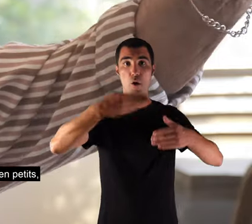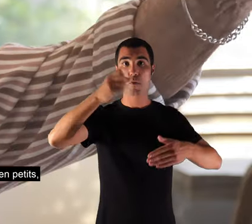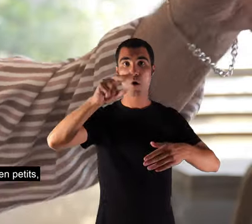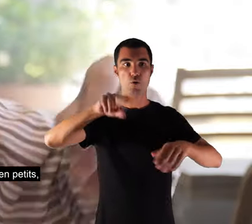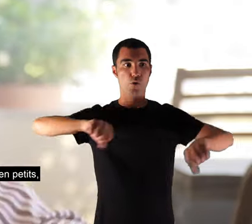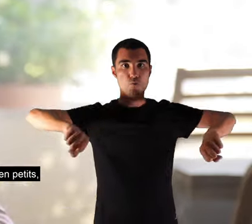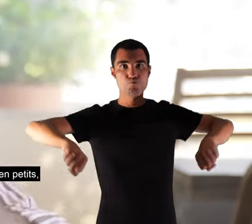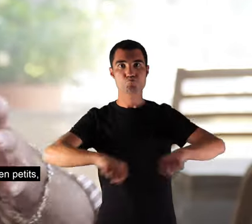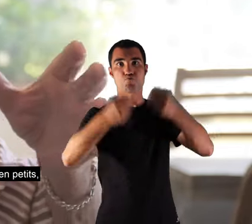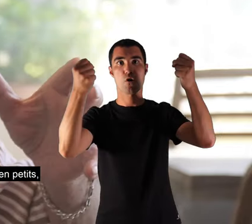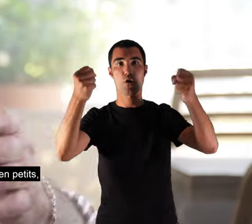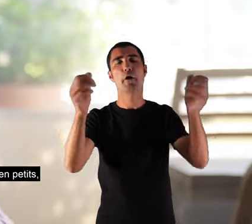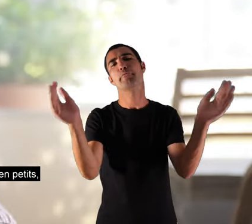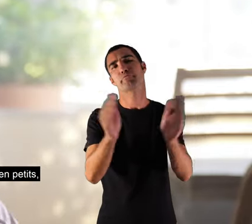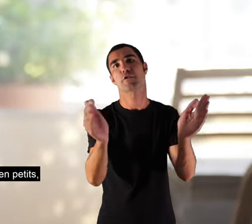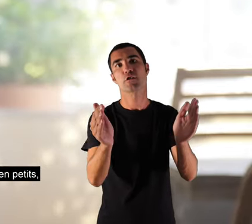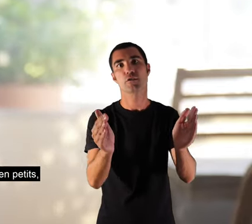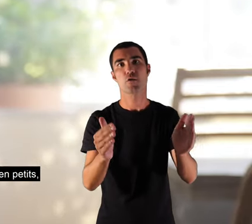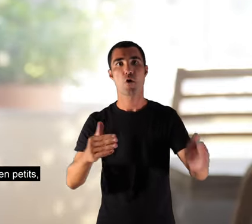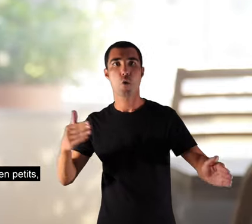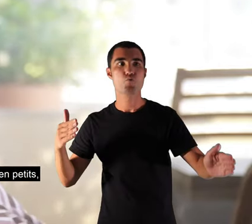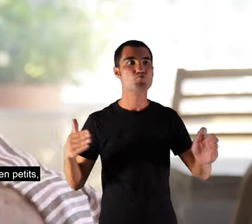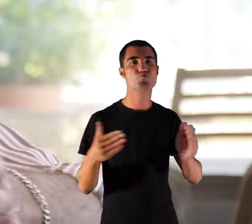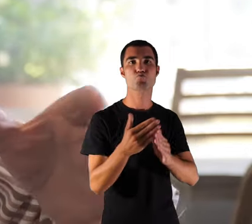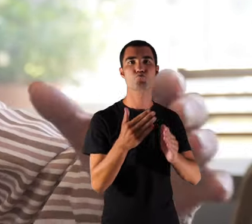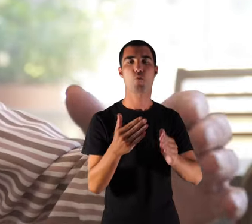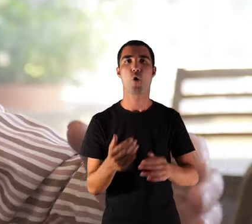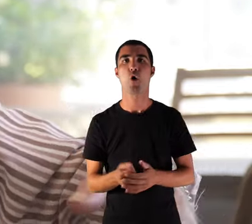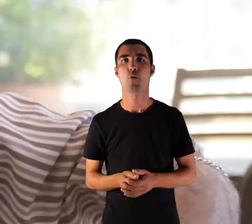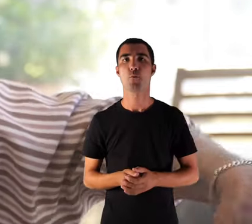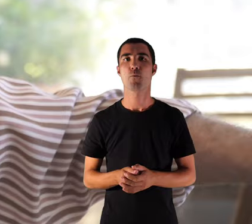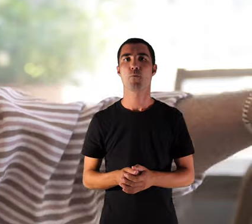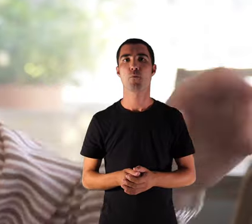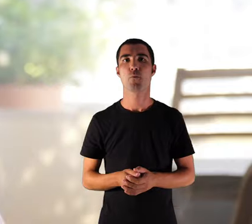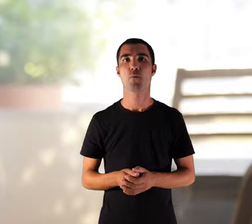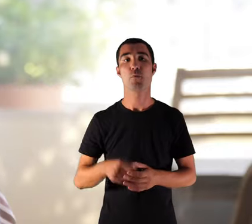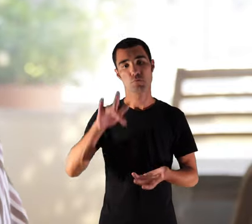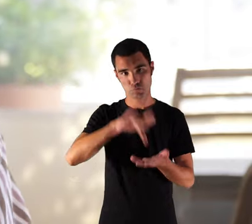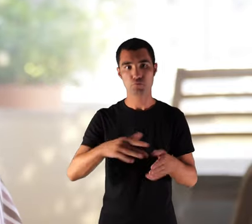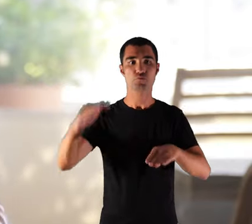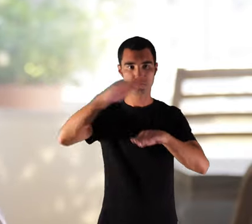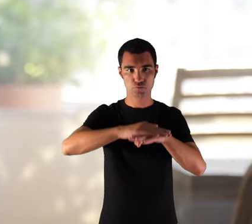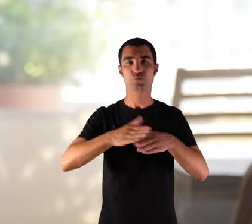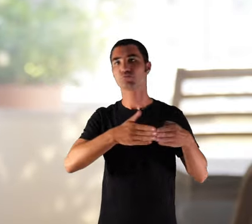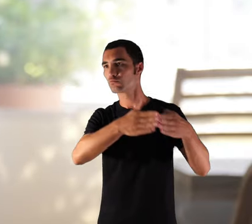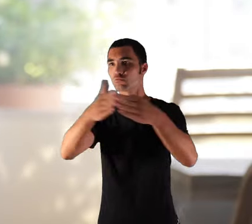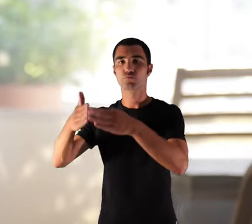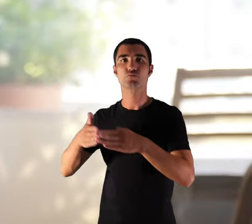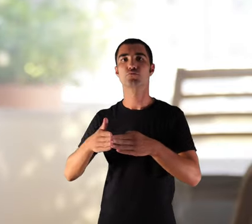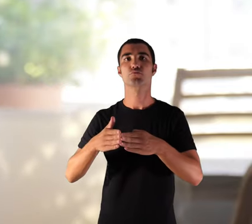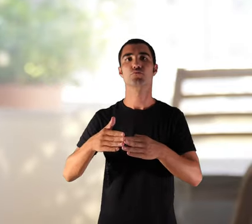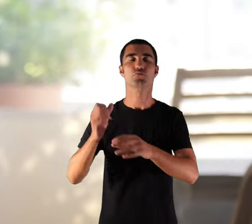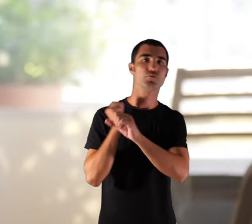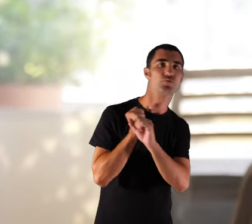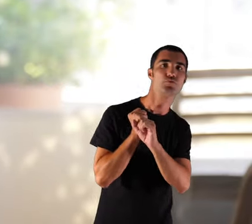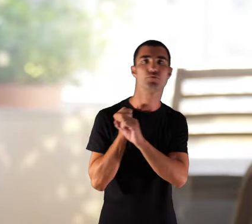les bau de les barques, eren petits, i el mos carregàvem i van fer el professor. Amb una roba